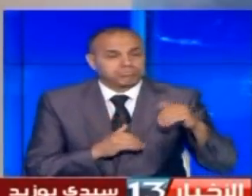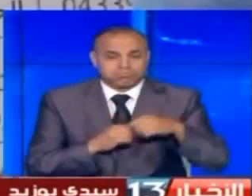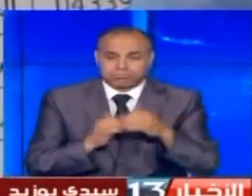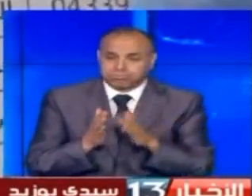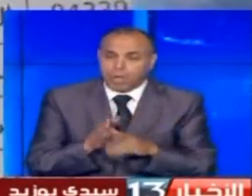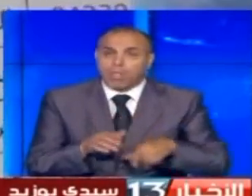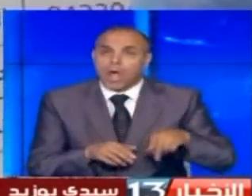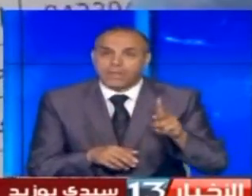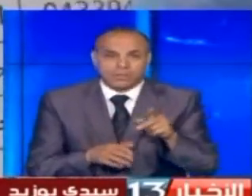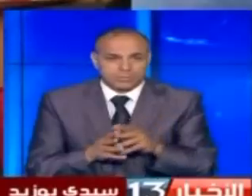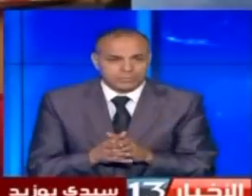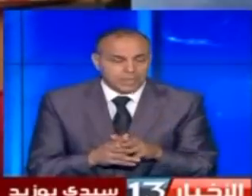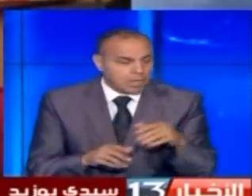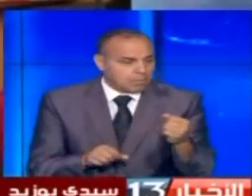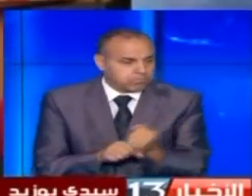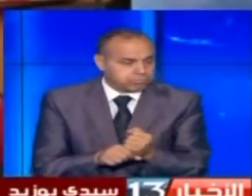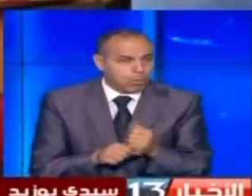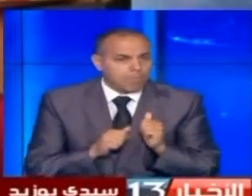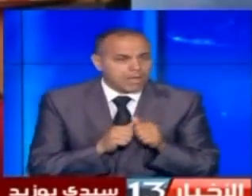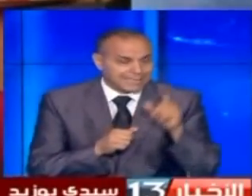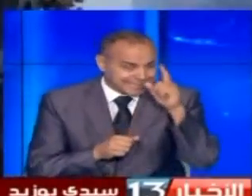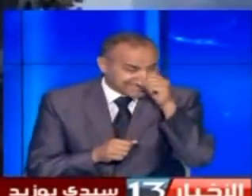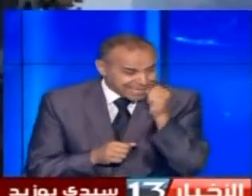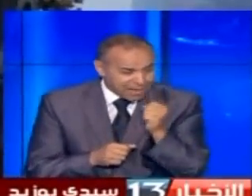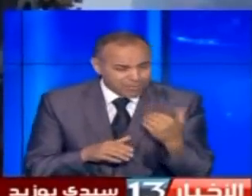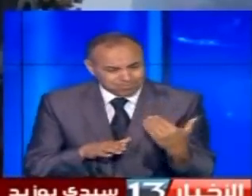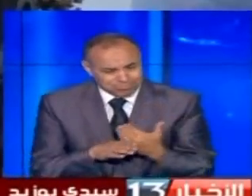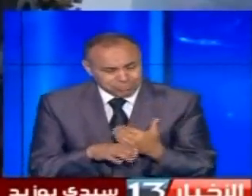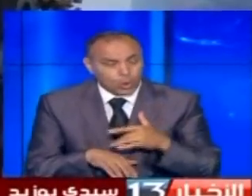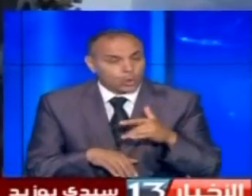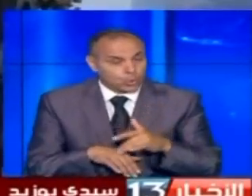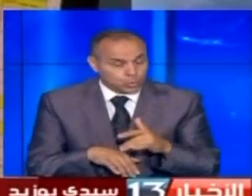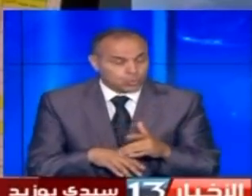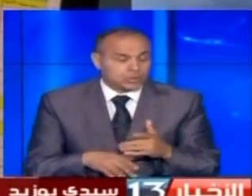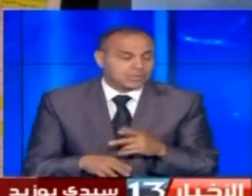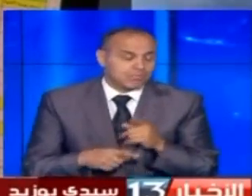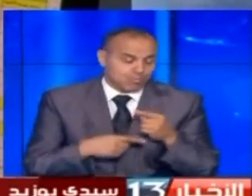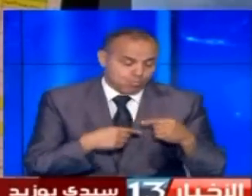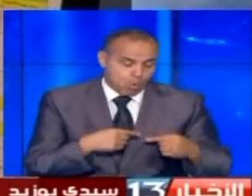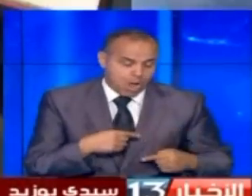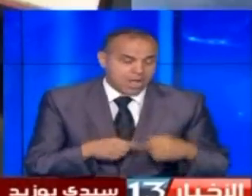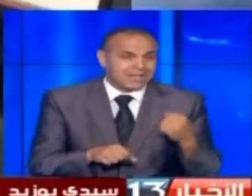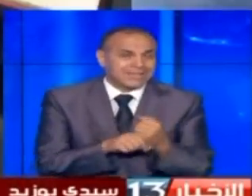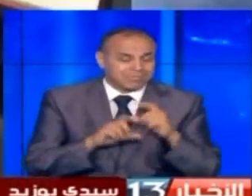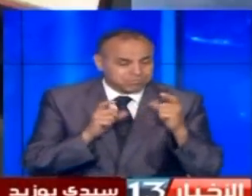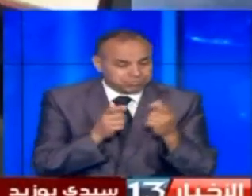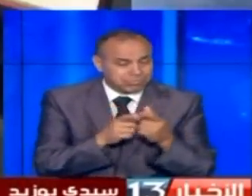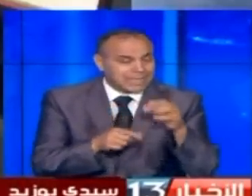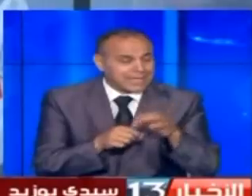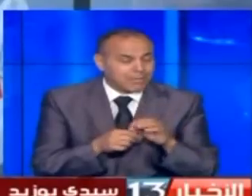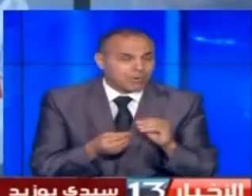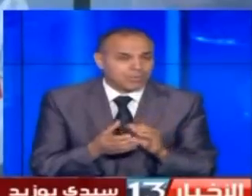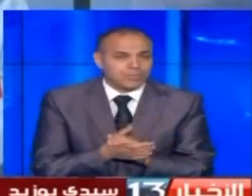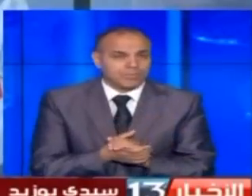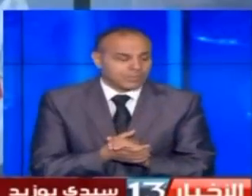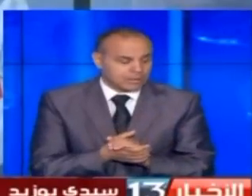إلى حد الآن، إنجاز رافقته صعوبات وعراقيل أثرت بشكل سلبي على عمل الهيئة الفرعية للانتخابات.